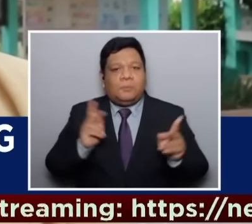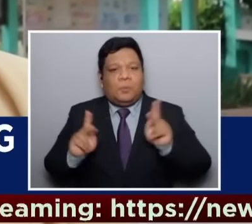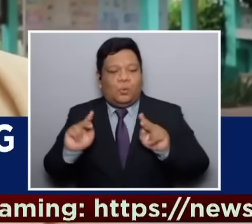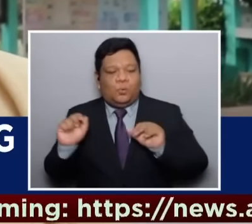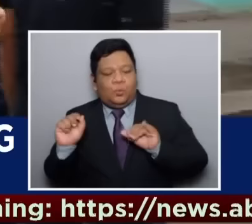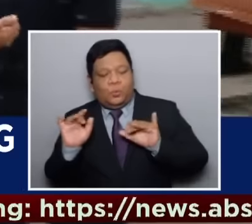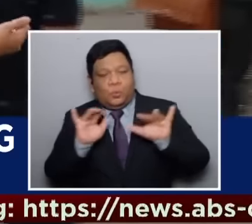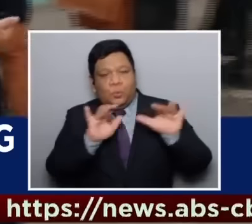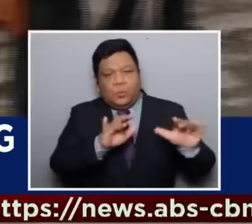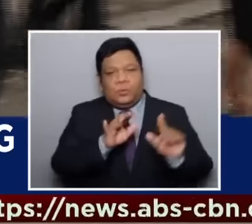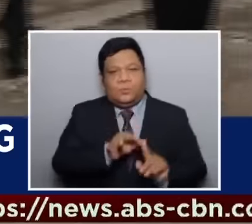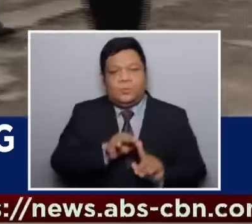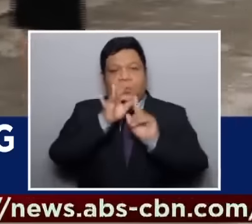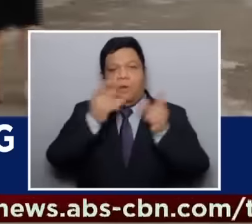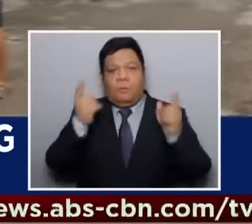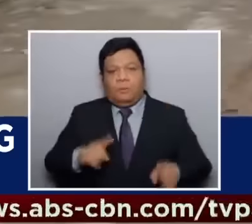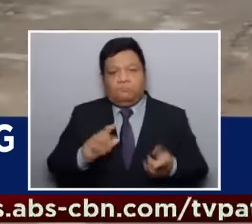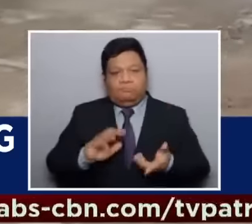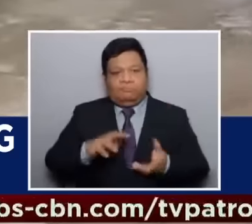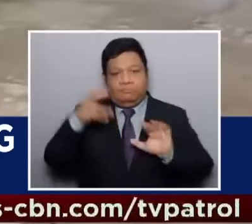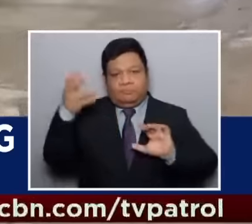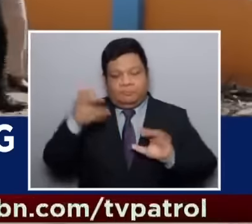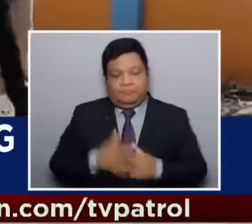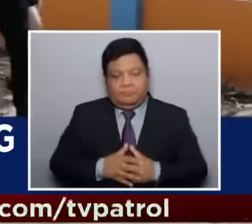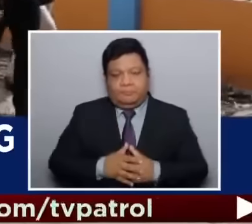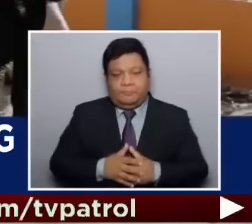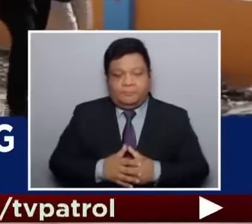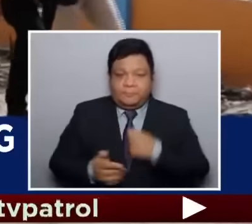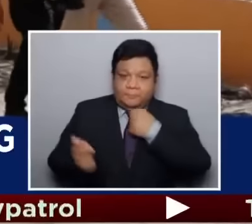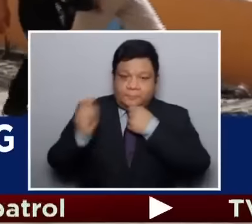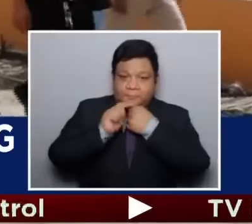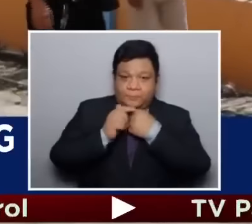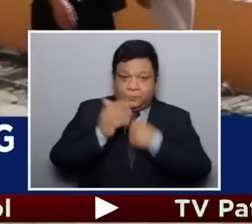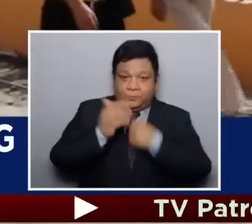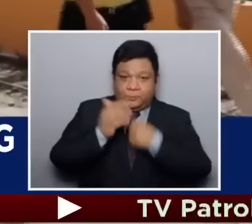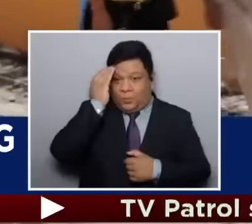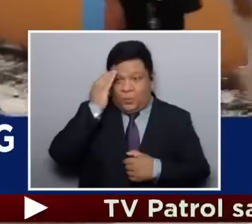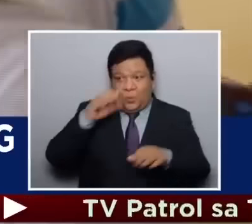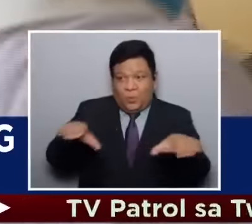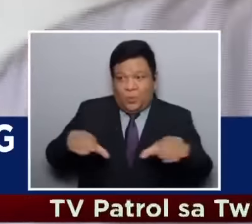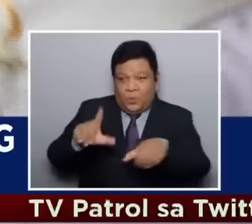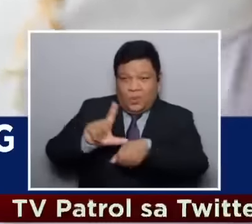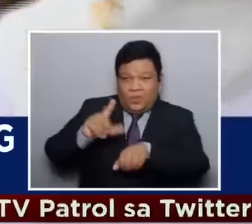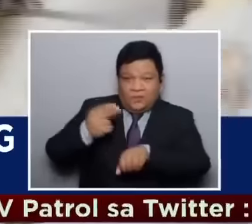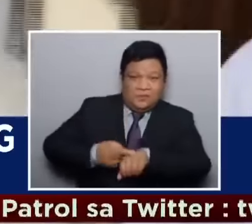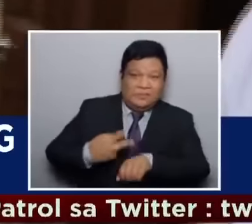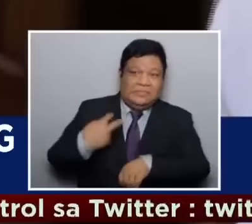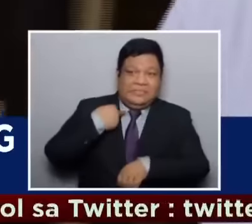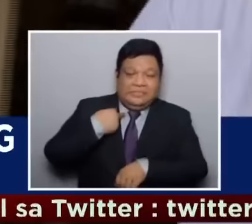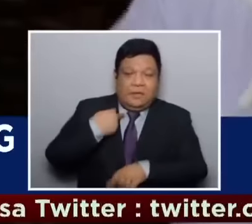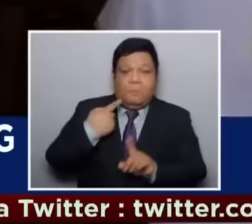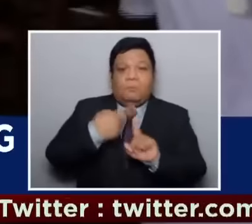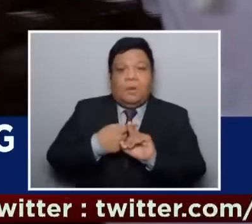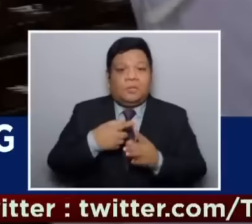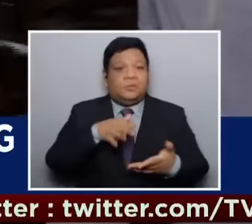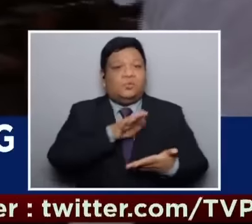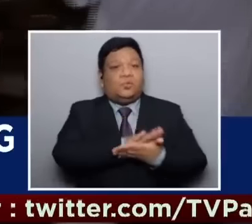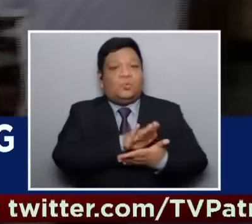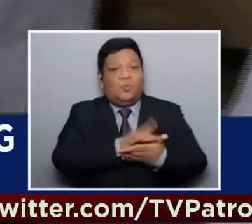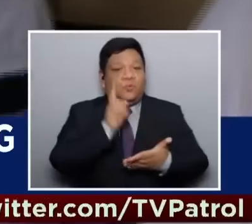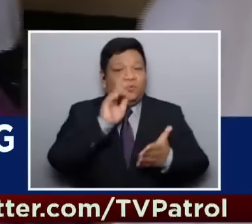during disasters. Hindi lamang kabuhayan ng mga residente ang nasasakripisyo tuwing may baha, kundi pati ang pag-aaral ng mga